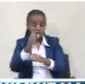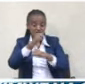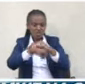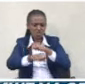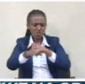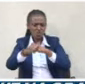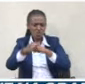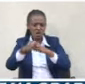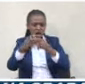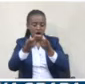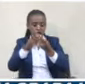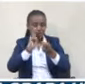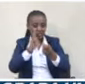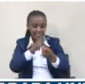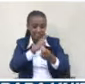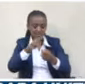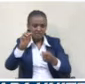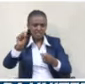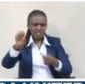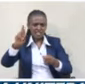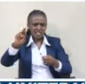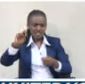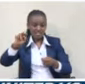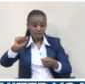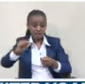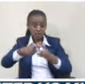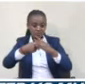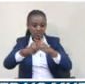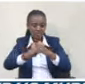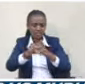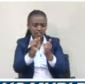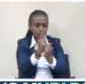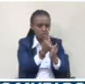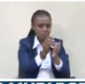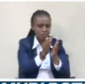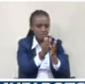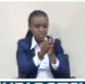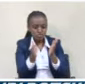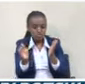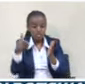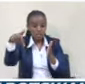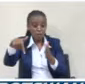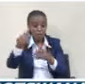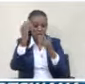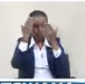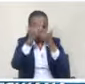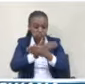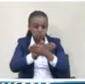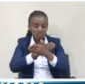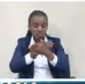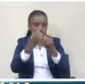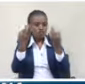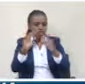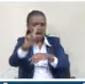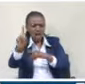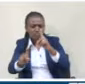cyangwa se umuhango uzabera kuri Serena Hotel uzatangira saa 11 kugeza saa moya z'umugoroba aho abantu bazahabwa n'urubuga kugira ngo